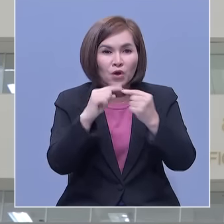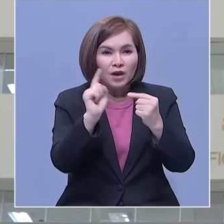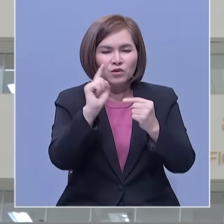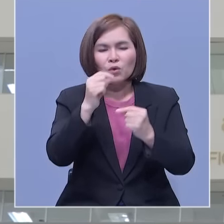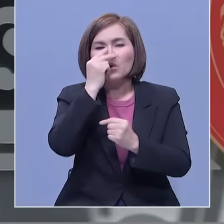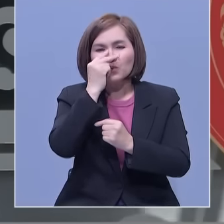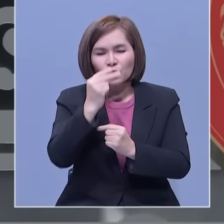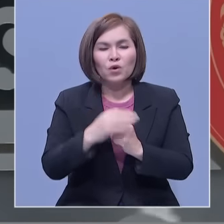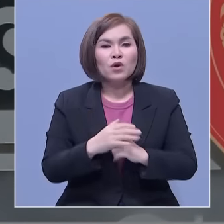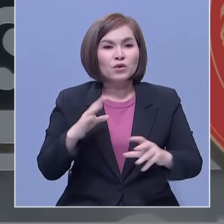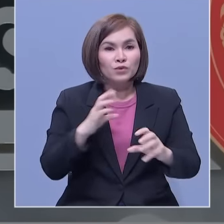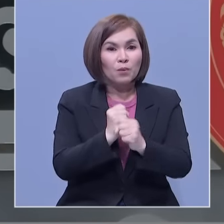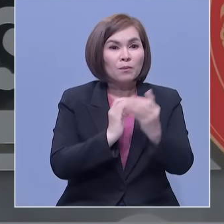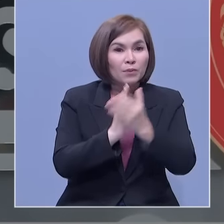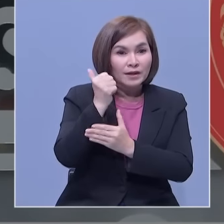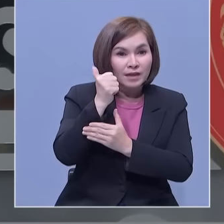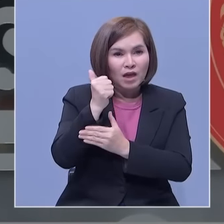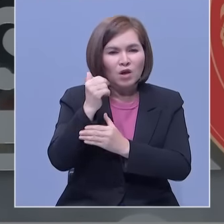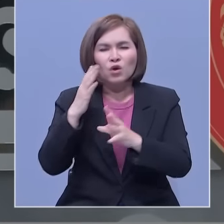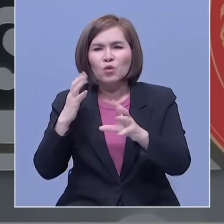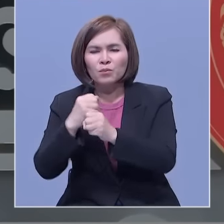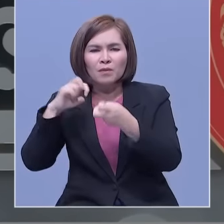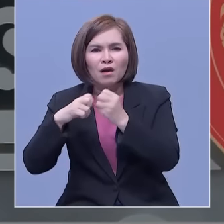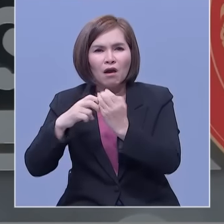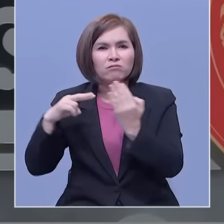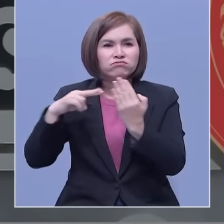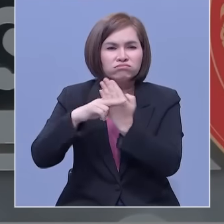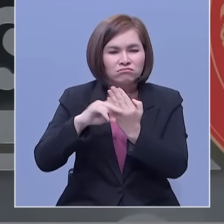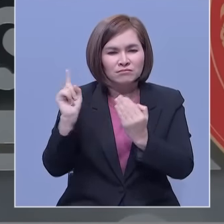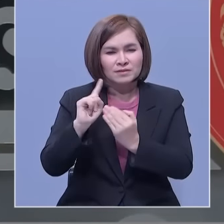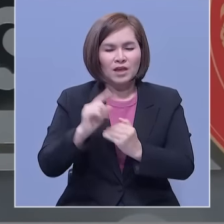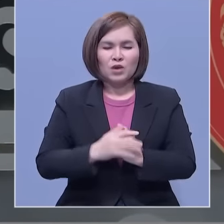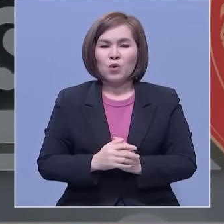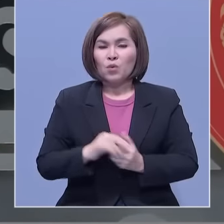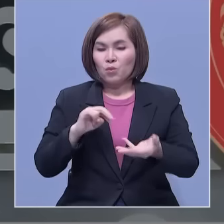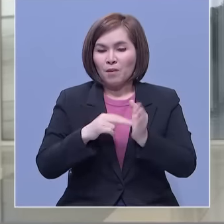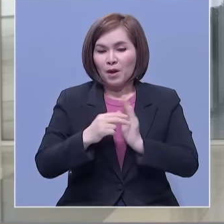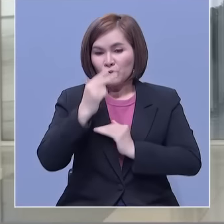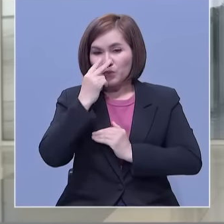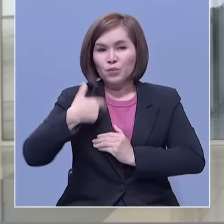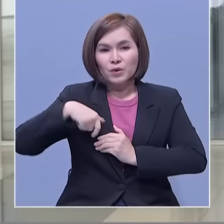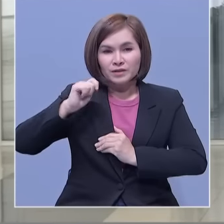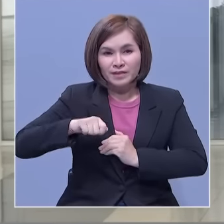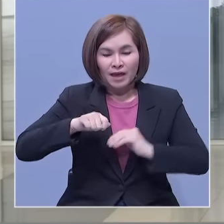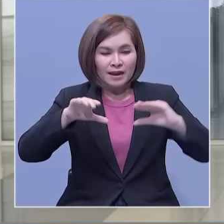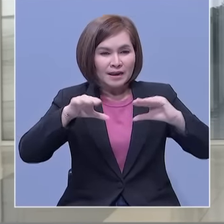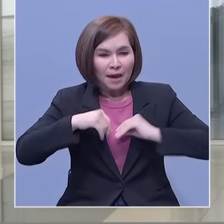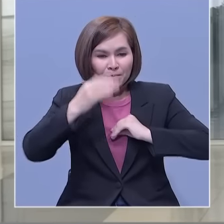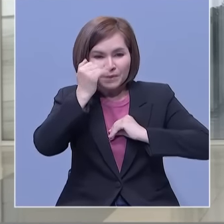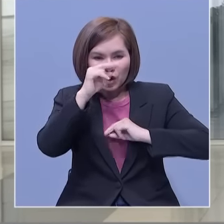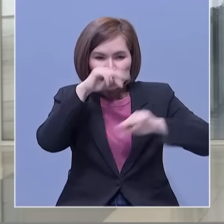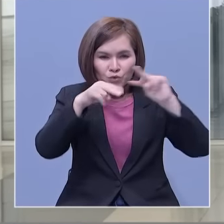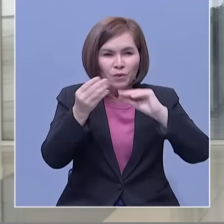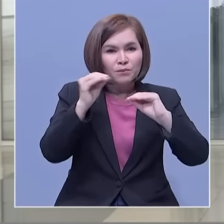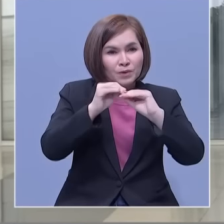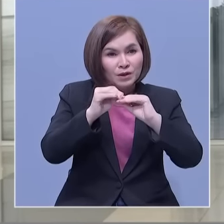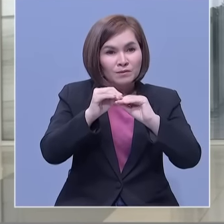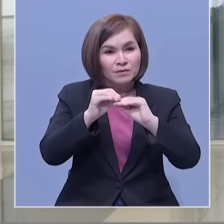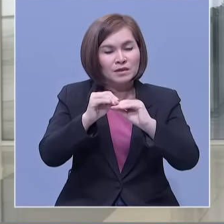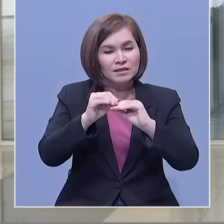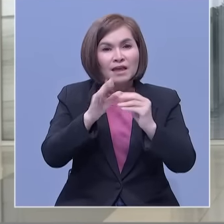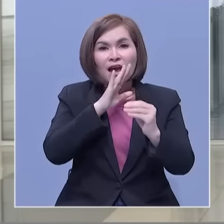รอดหรือร่วงในวันนี้หมายถึงว่าศาลท่านจะรับไว้วินิจฉัยมั้ยอ่ารับหรือไม่รับแล้วถ้ารับเนี่ยจะสั่งให้